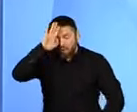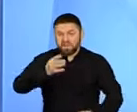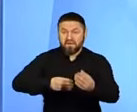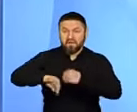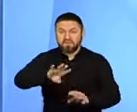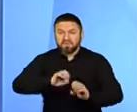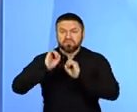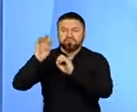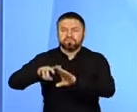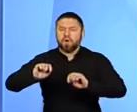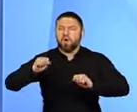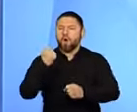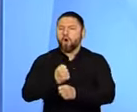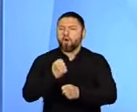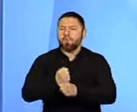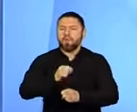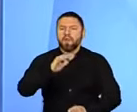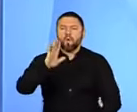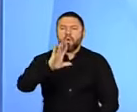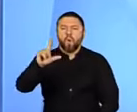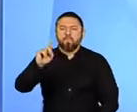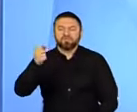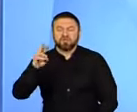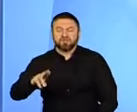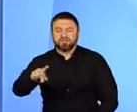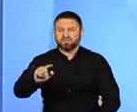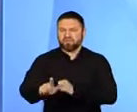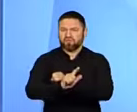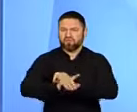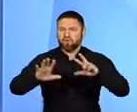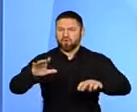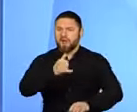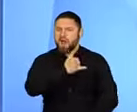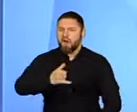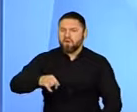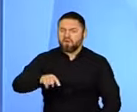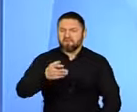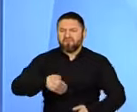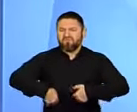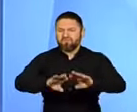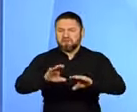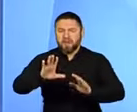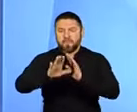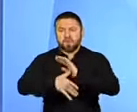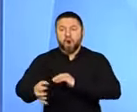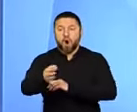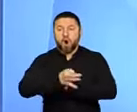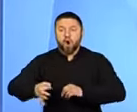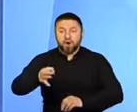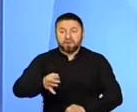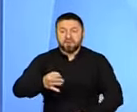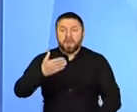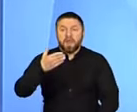Większość wywieziono na przymusowe roboty w głąb Rzeszy. Dziś przypada 78. rocznica wypędzenia mieszkańców łódzkiego osiedla